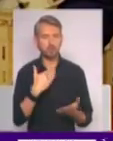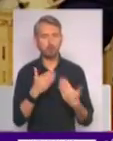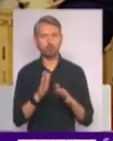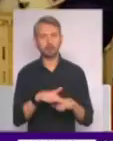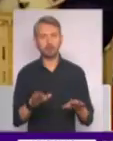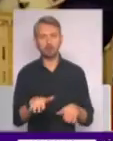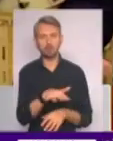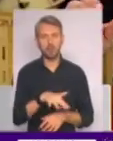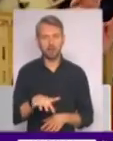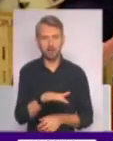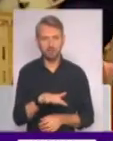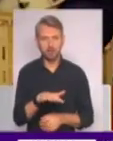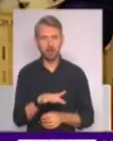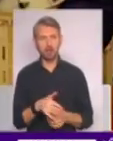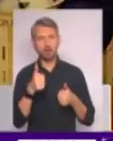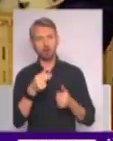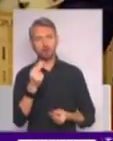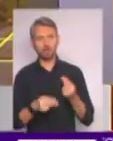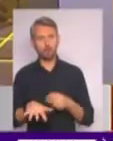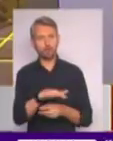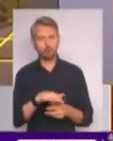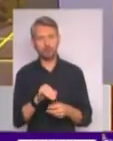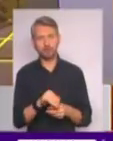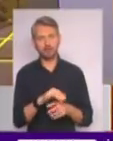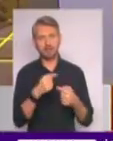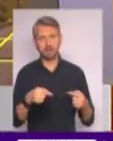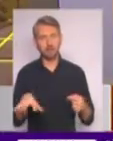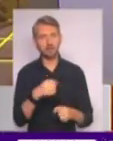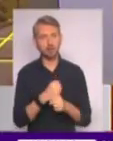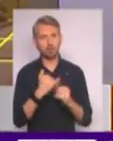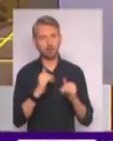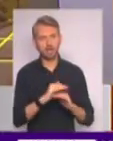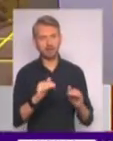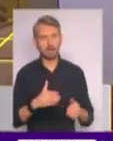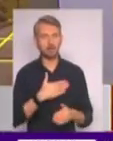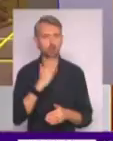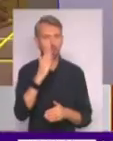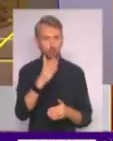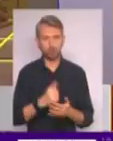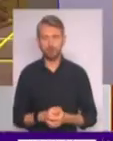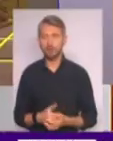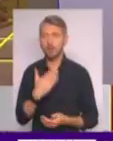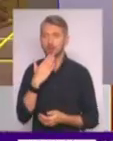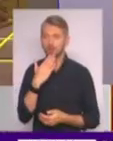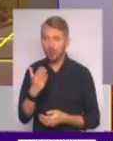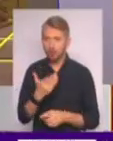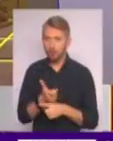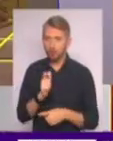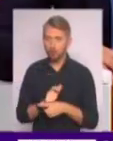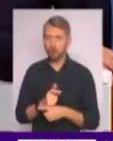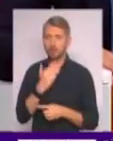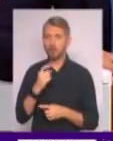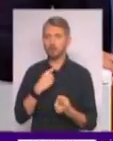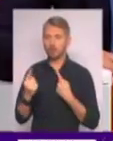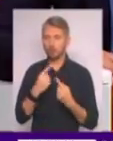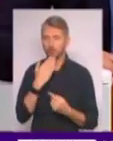дитячого майданчика, хорошої ігрової зони і так далі. Все робимо для дітей і для нашого майбутнього. Так, пане Вадиме, дуже дякую. Я вам дякую за розмову. Вдячна,